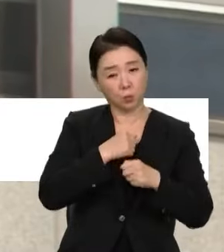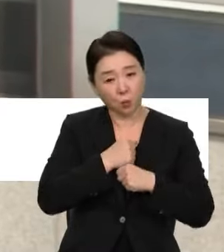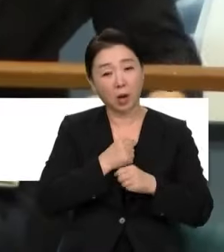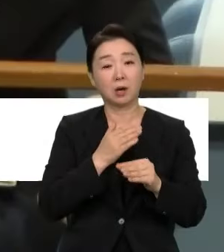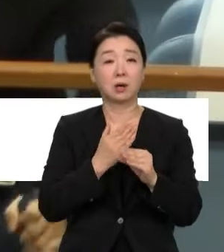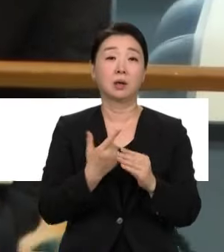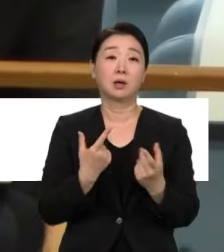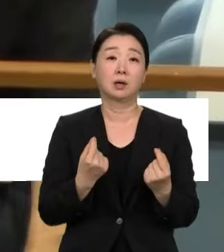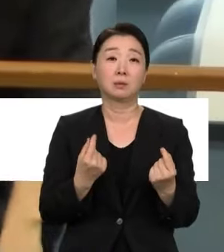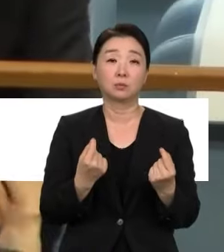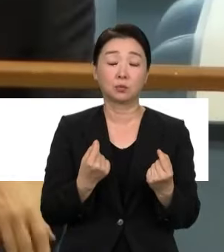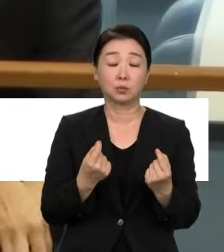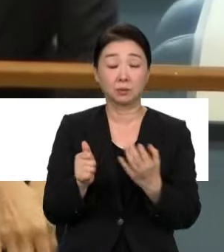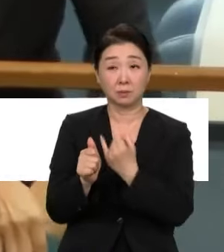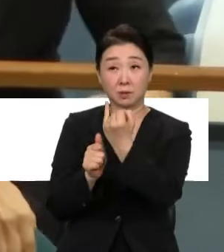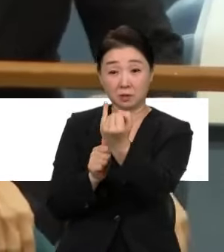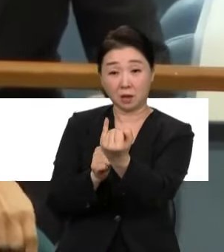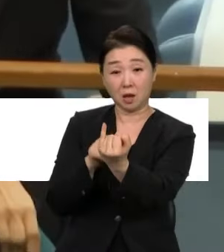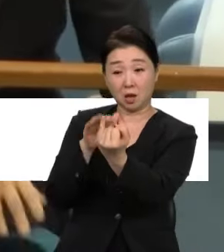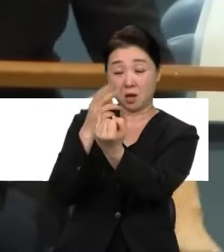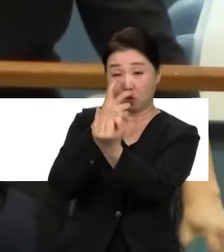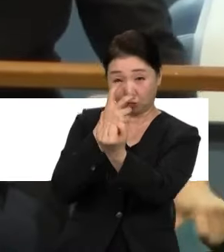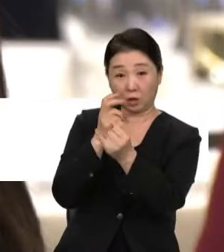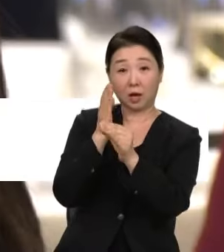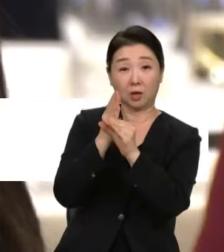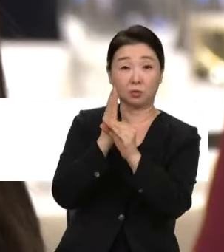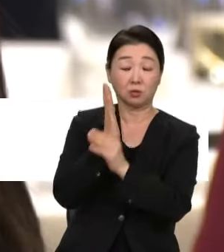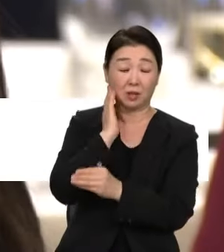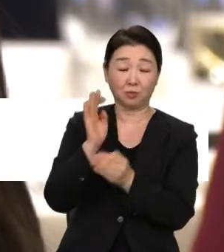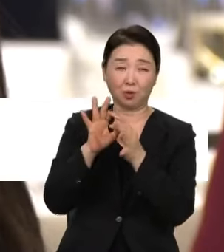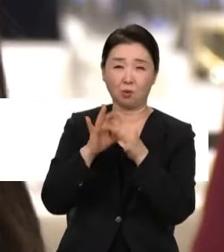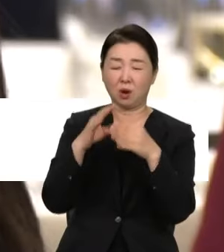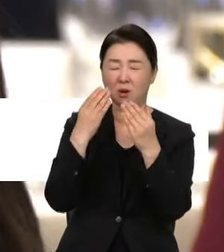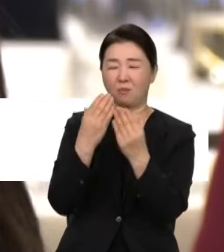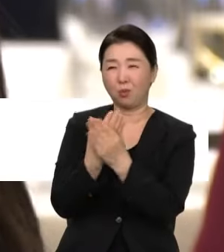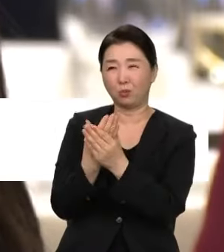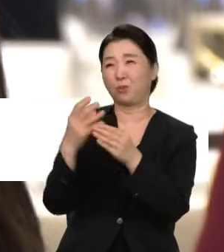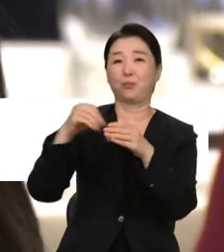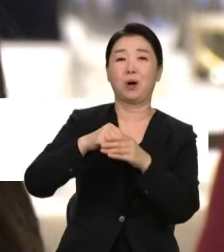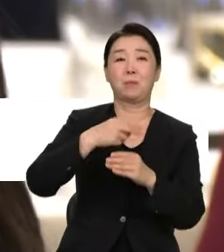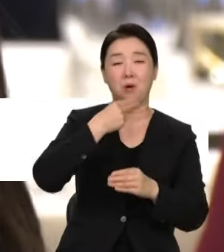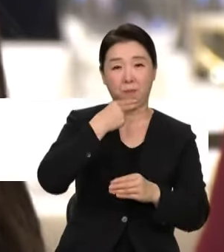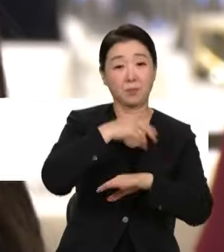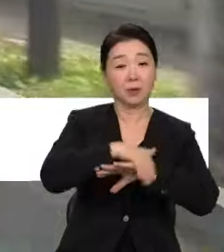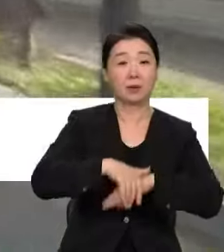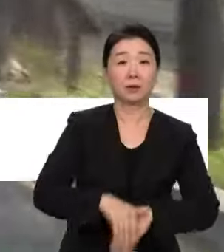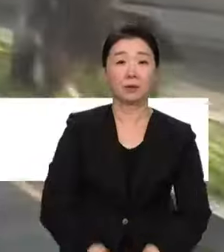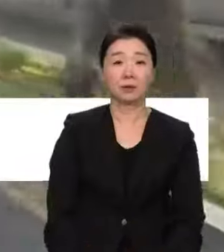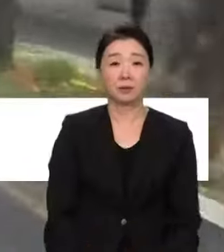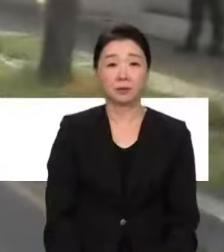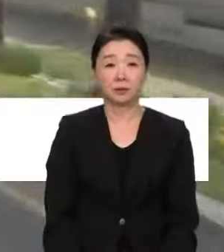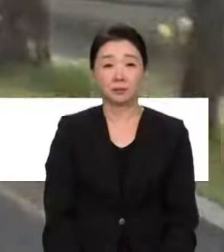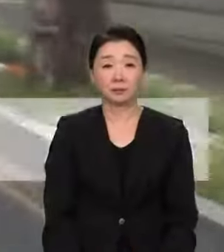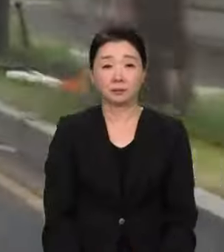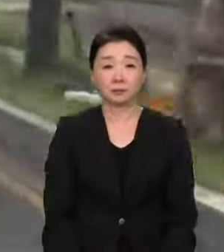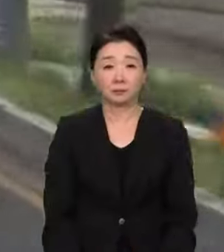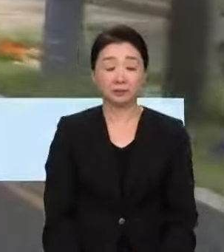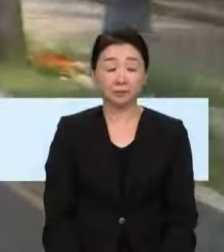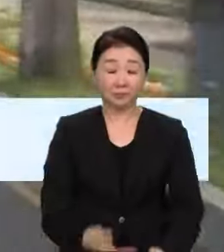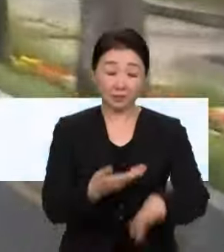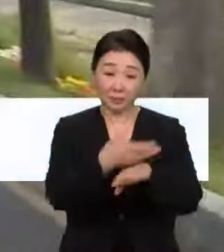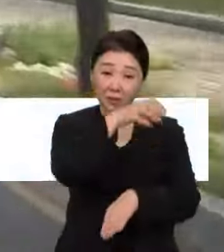아꼈습니다 김여사 관련 소사를 대통령실 사안으로 끌어들이지 않겠다 것으로도 풀이됩니다 다만 제 3회